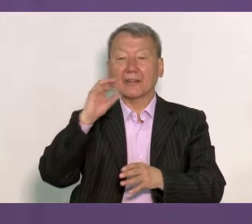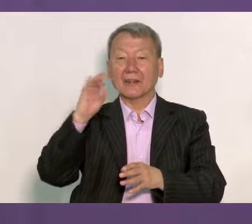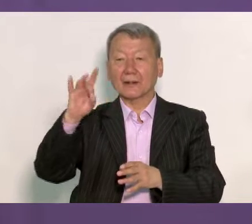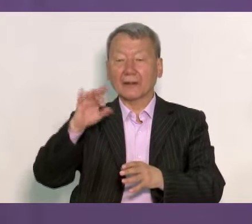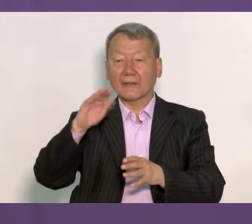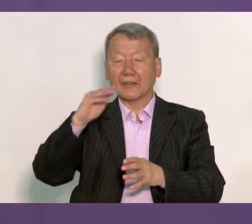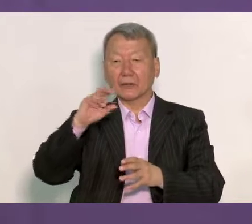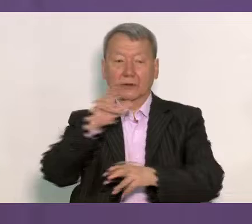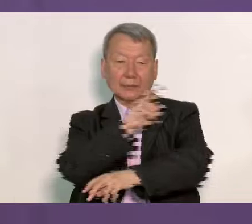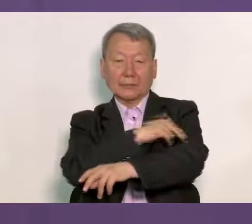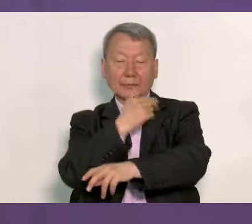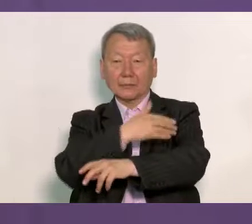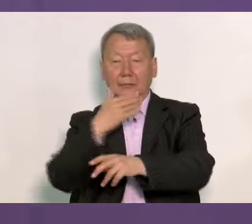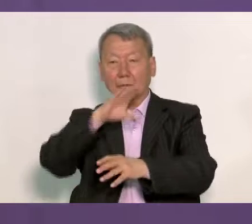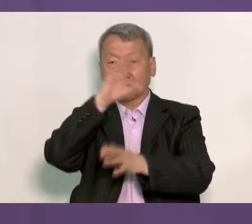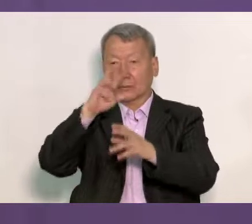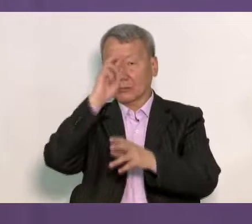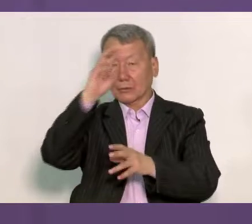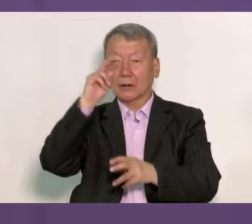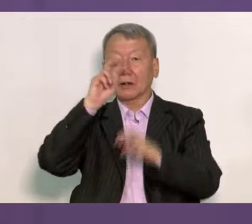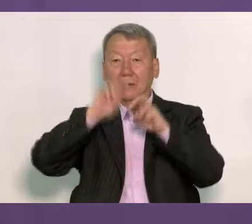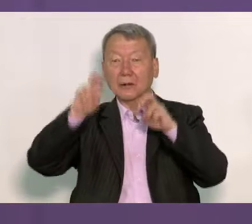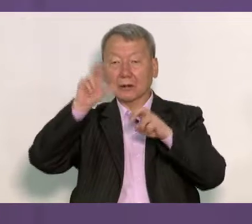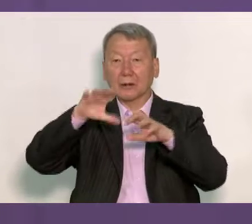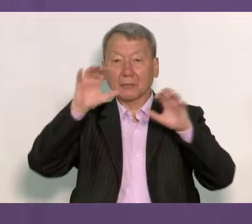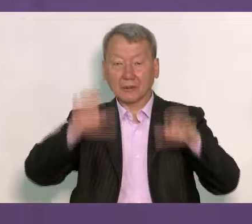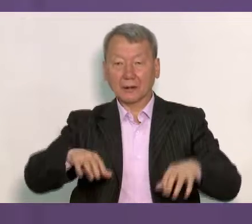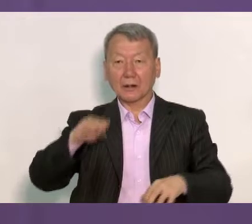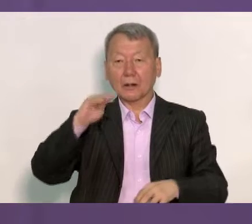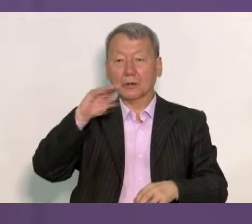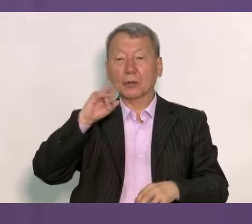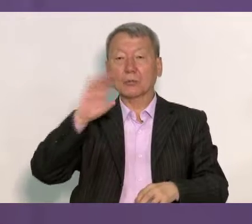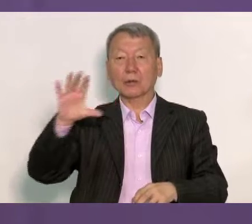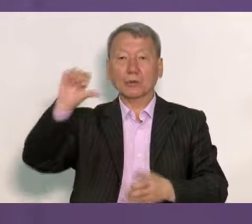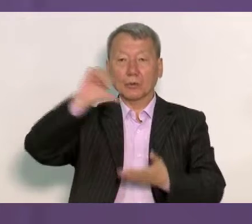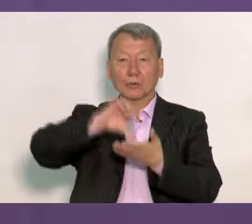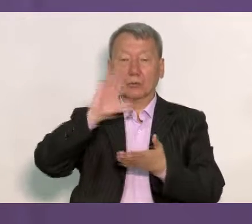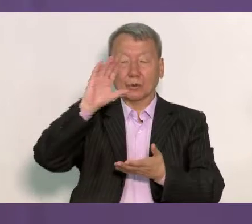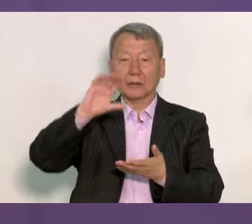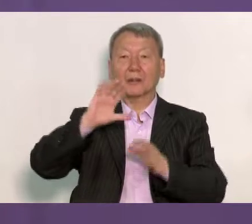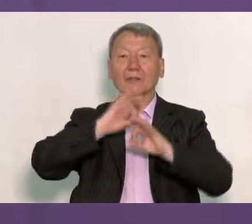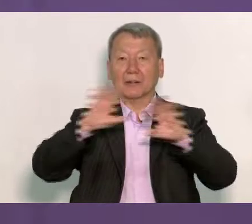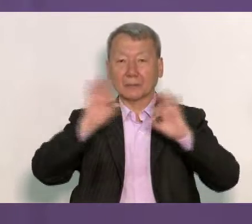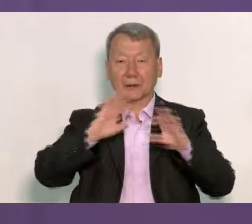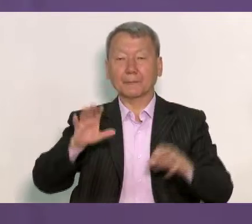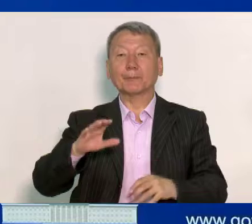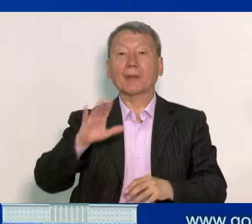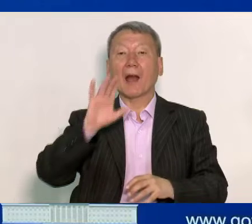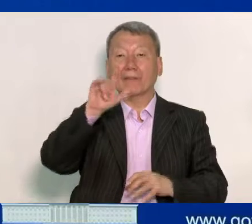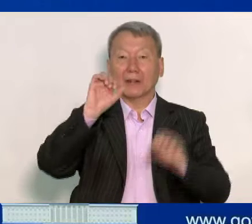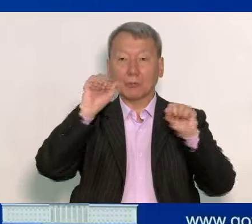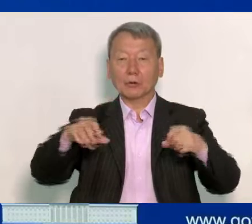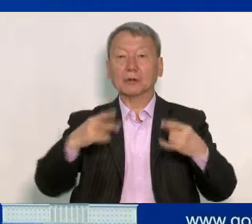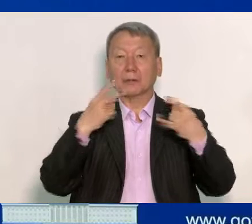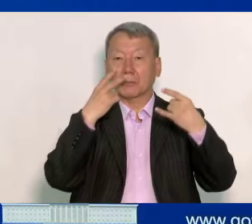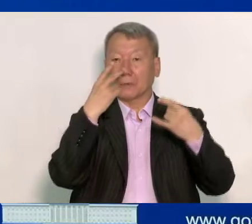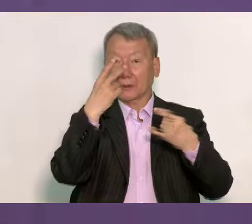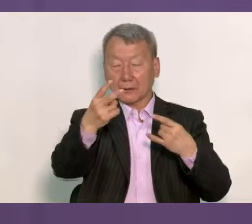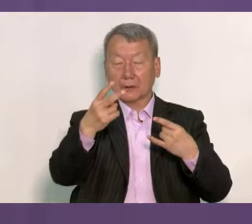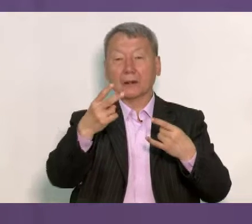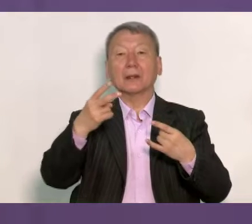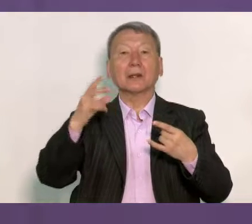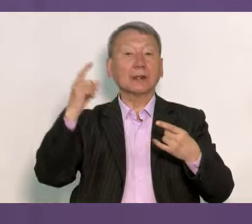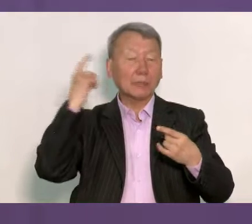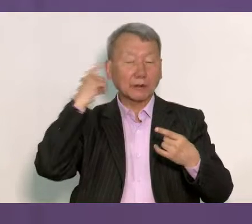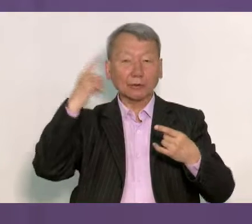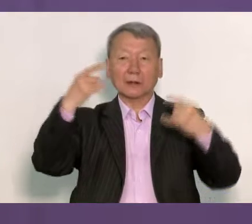жана фитосанитардык коопсуздук боюнча мамлекеттик инспекциясынын төрагасы Жумаканов Калысбек Туратбекович маалымат бермекчи. Маалымат